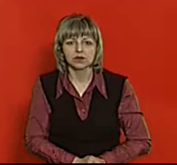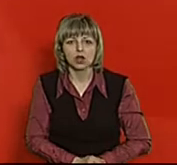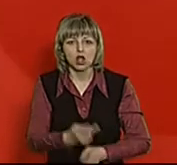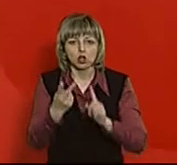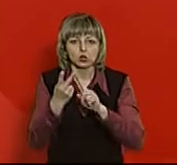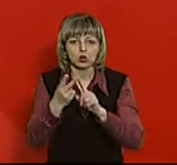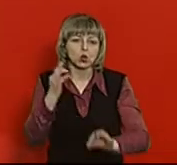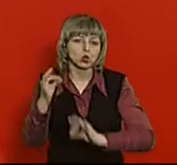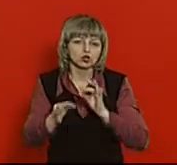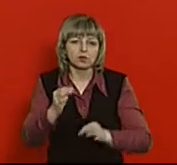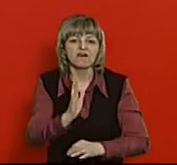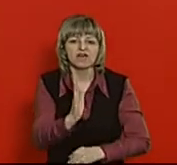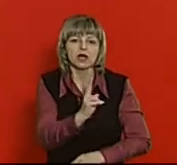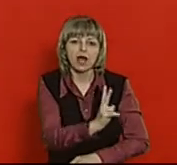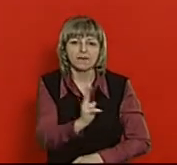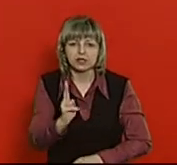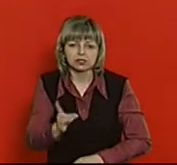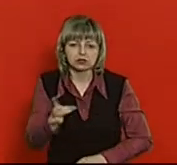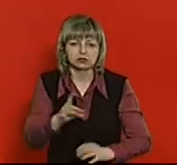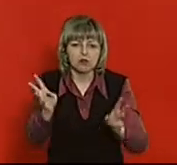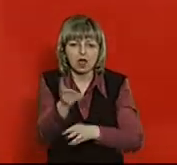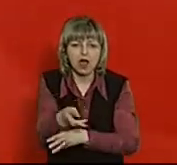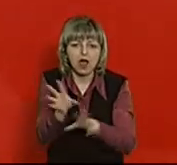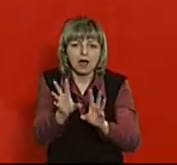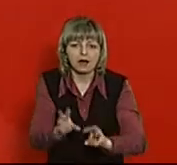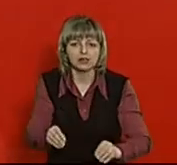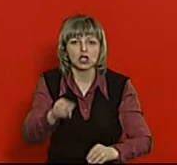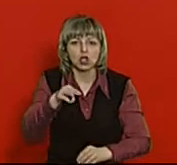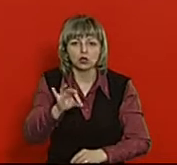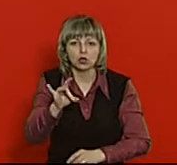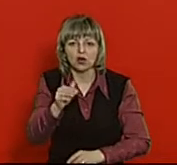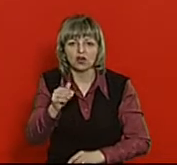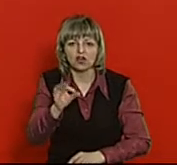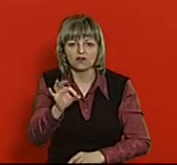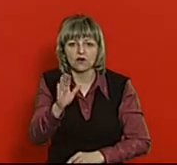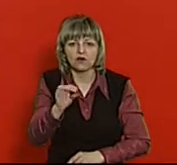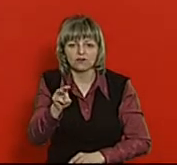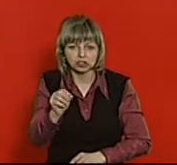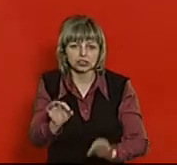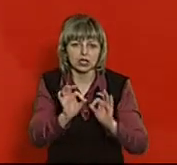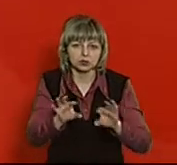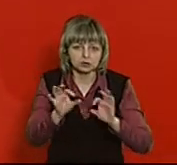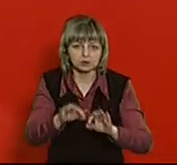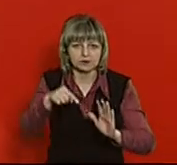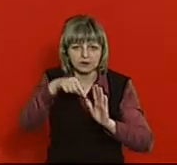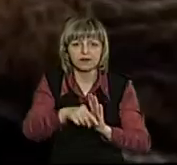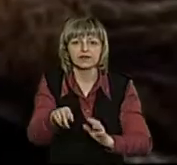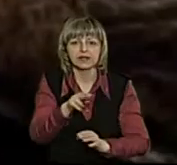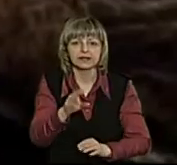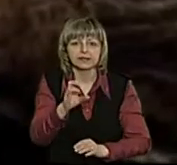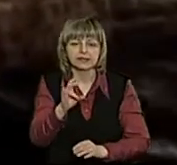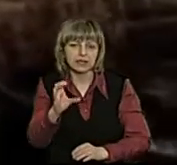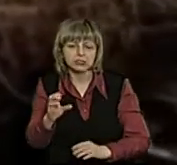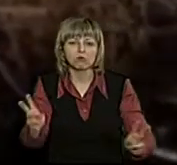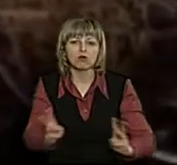Другу добу в Камінь-Каширському районі гасять торфовище. Зі слів речника управління Державної служби з надзвичайних ситуацій області Володимира Нестерова,